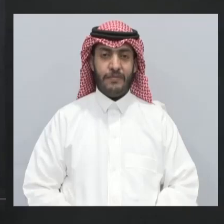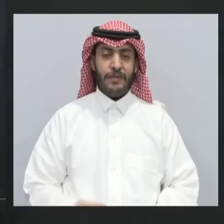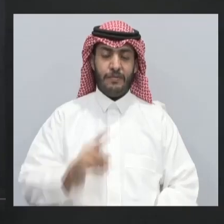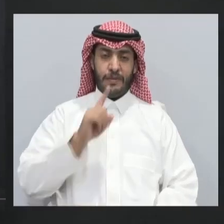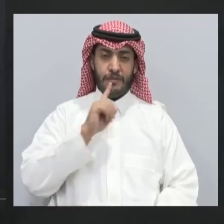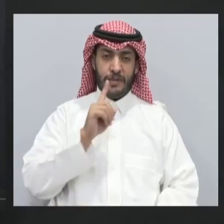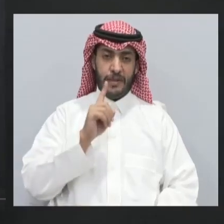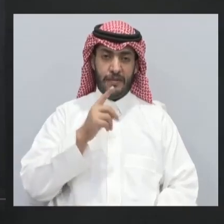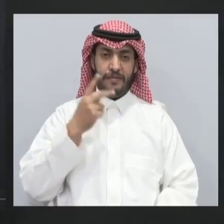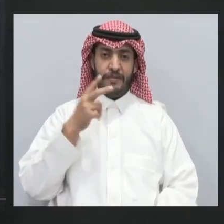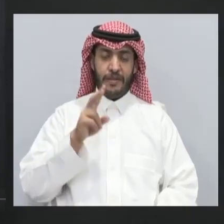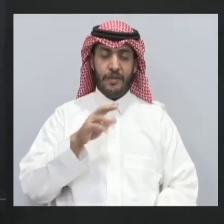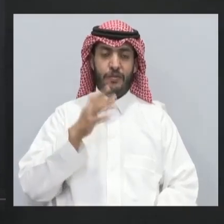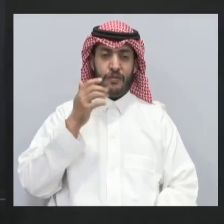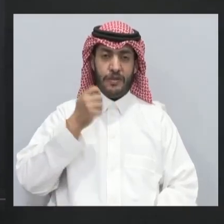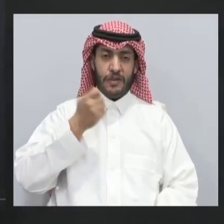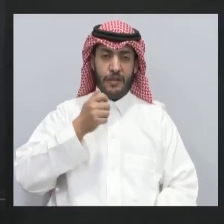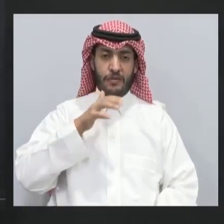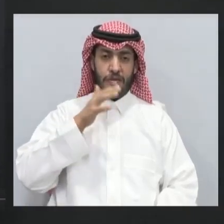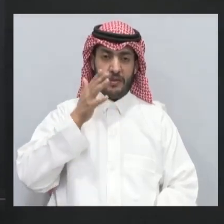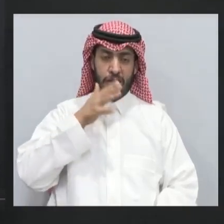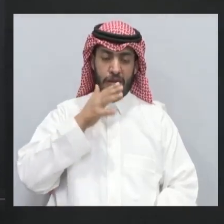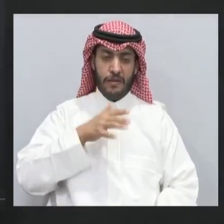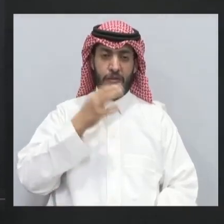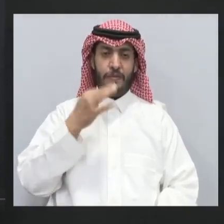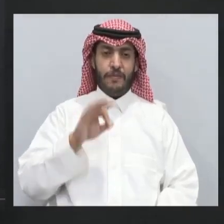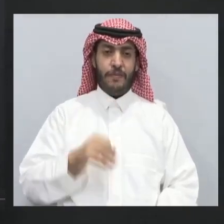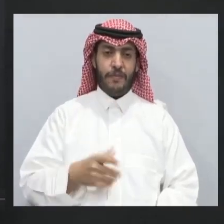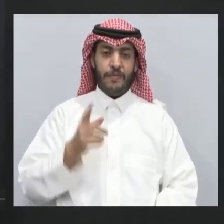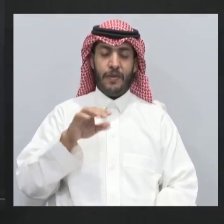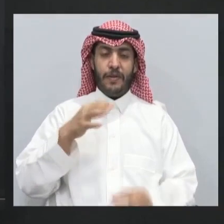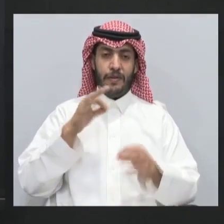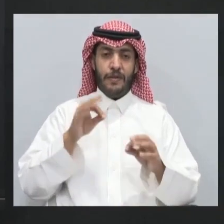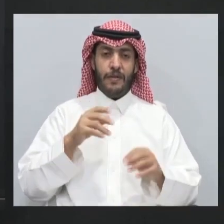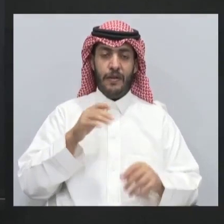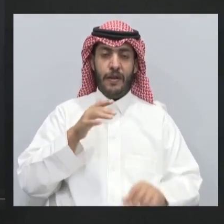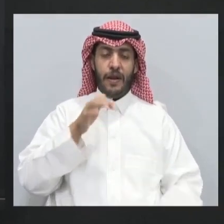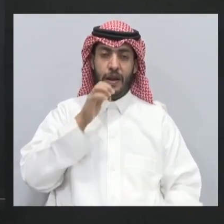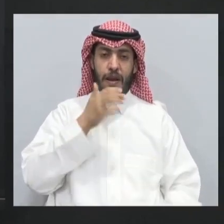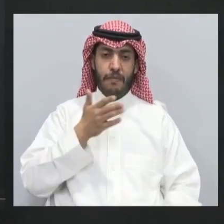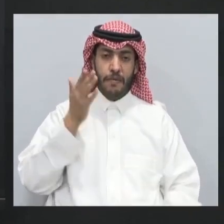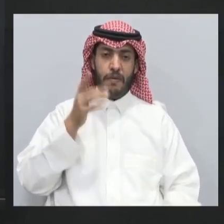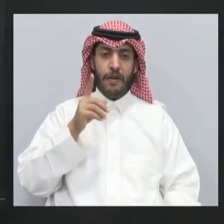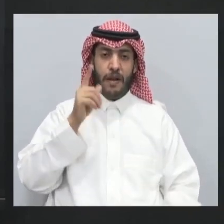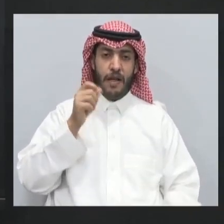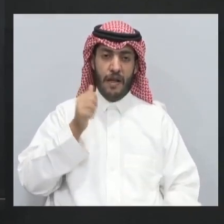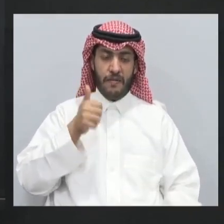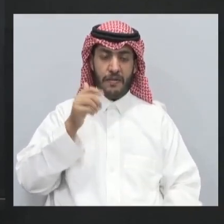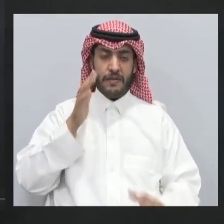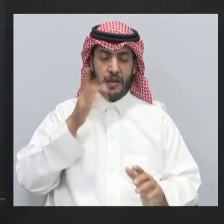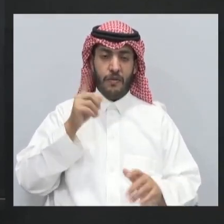بسم الله الرحمن الرحيم والصلاه والسلام على اشرف الانبياء واتم المرسلين نبينا محمد عليه افضل